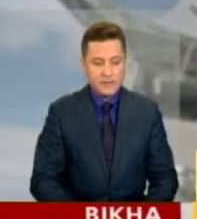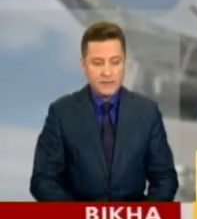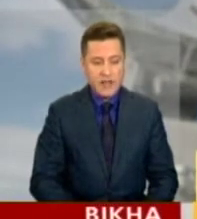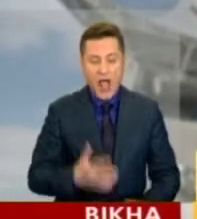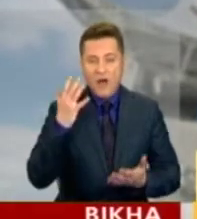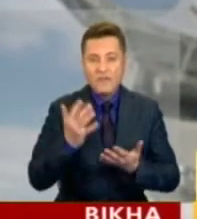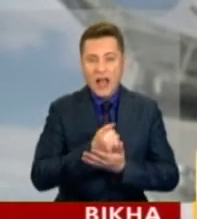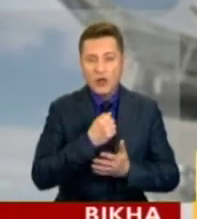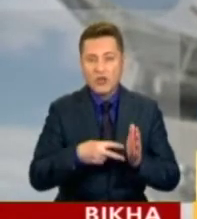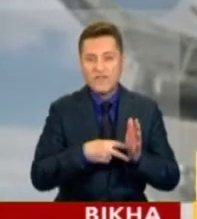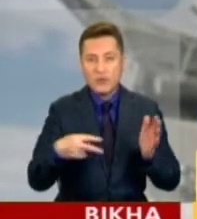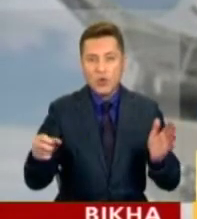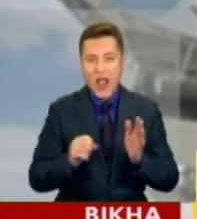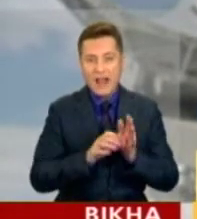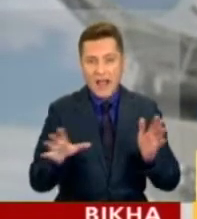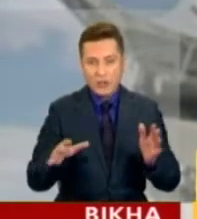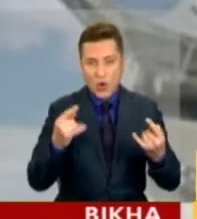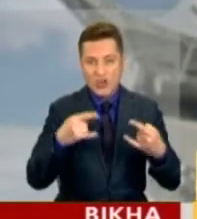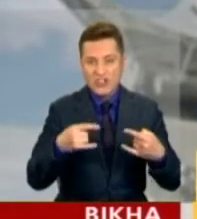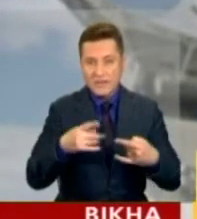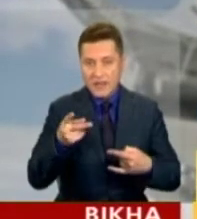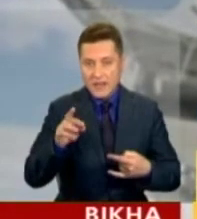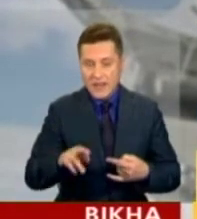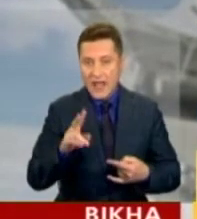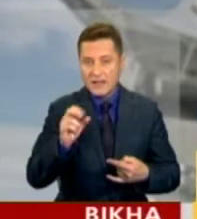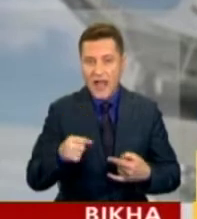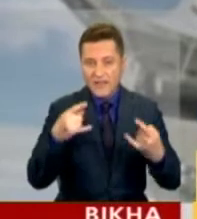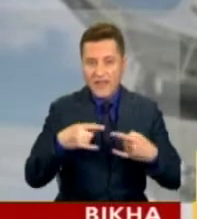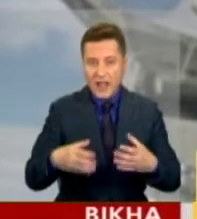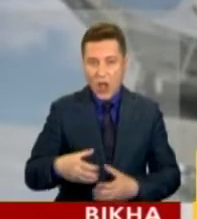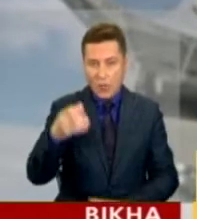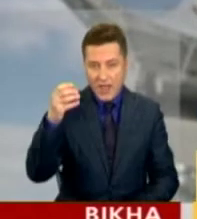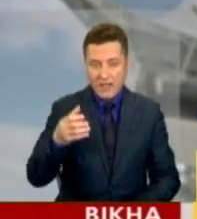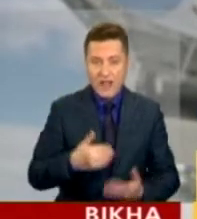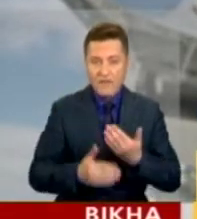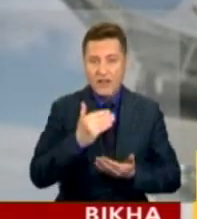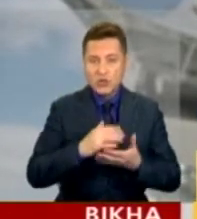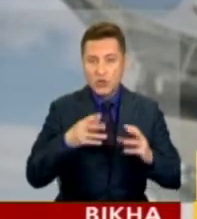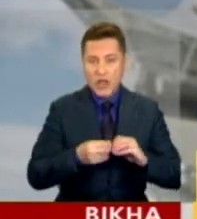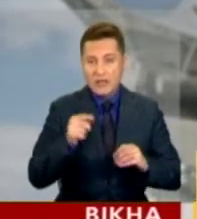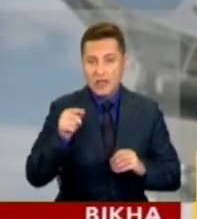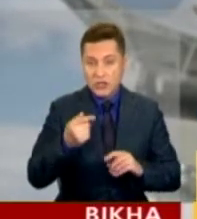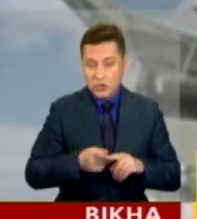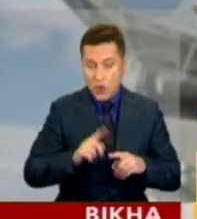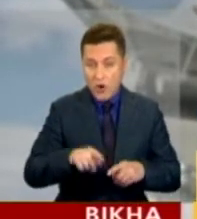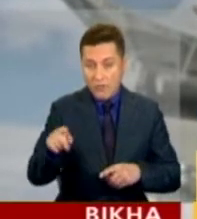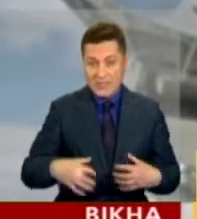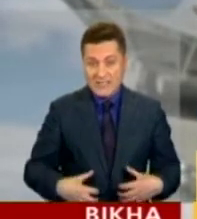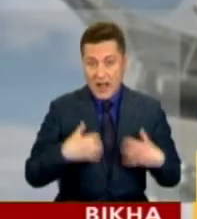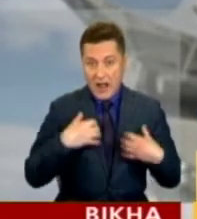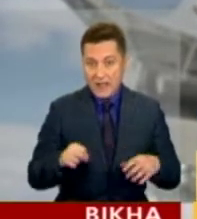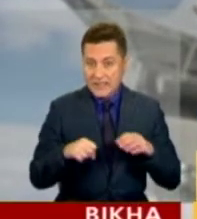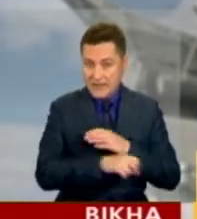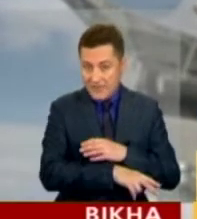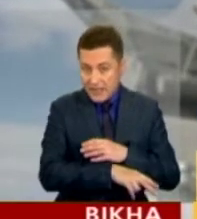вдалося відключити електроживлення на цей об'єкт. В результаті цього вони там злякалися і втікли. От,